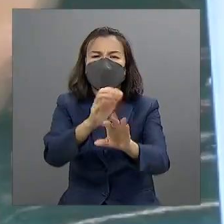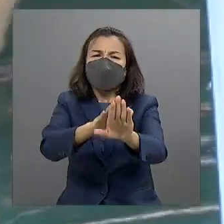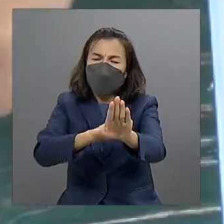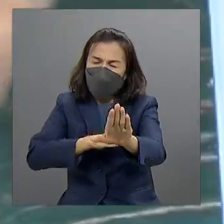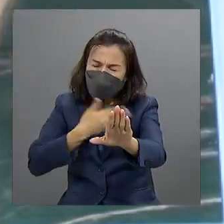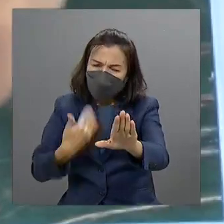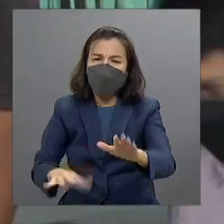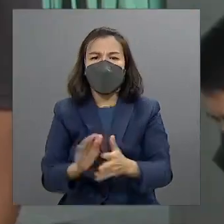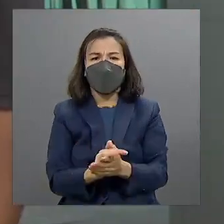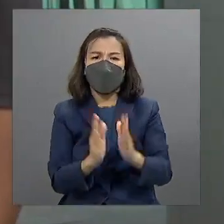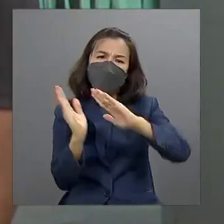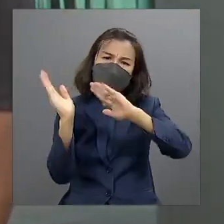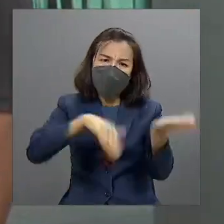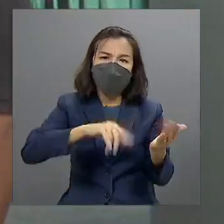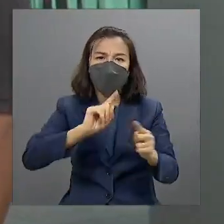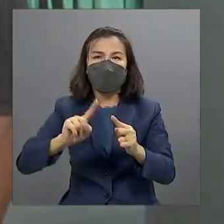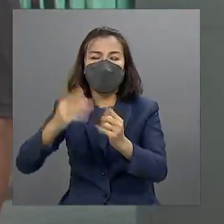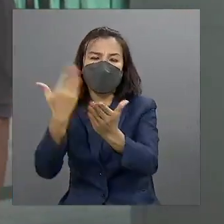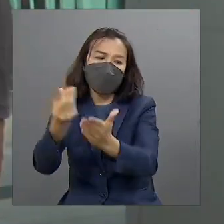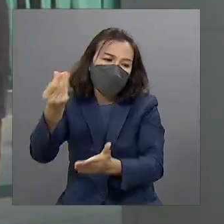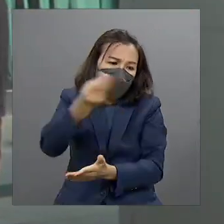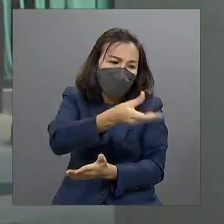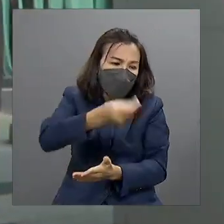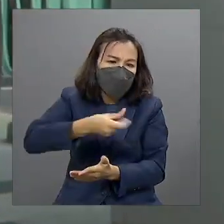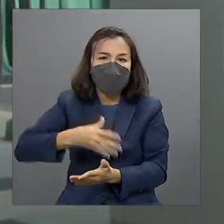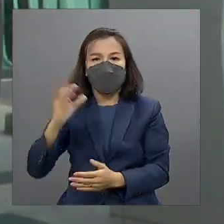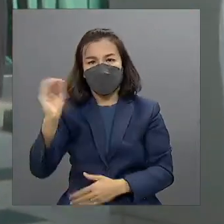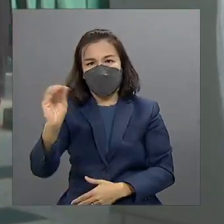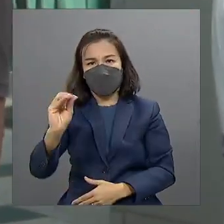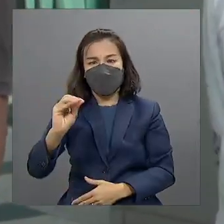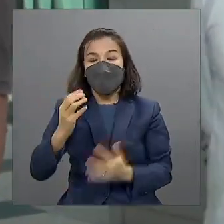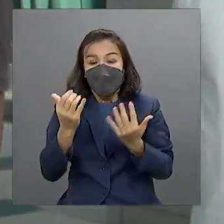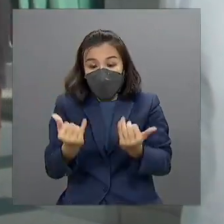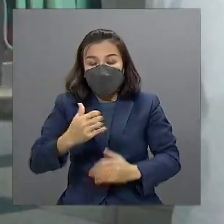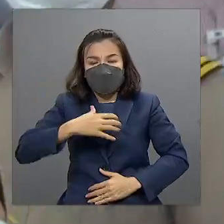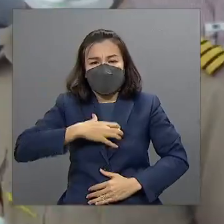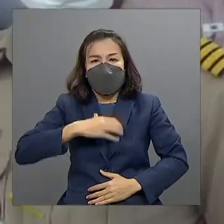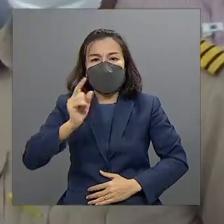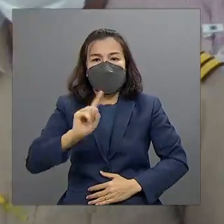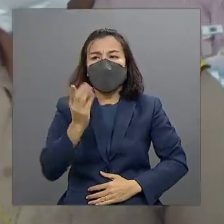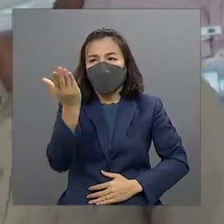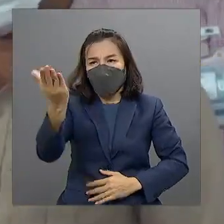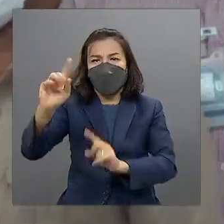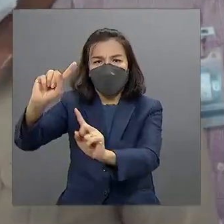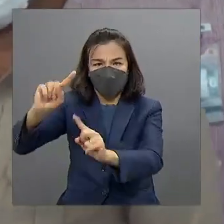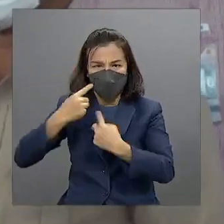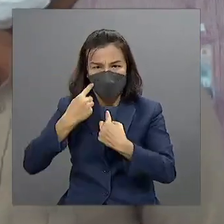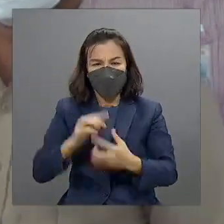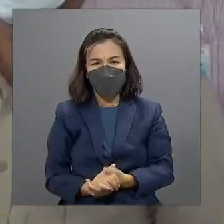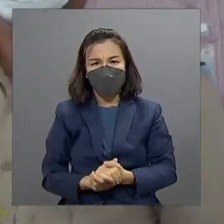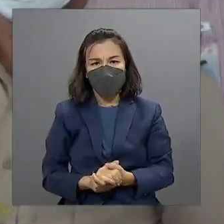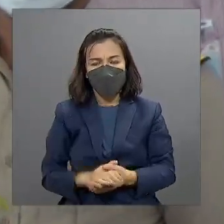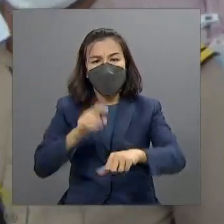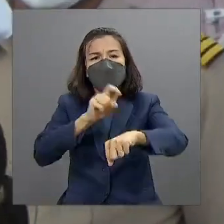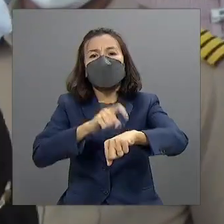เลย practices ก็ไมมเลย วันนี้ให้เรามาอะต้องการ คำตอบ คือระยะเวล wind Centreห